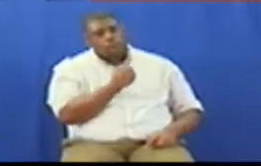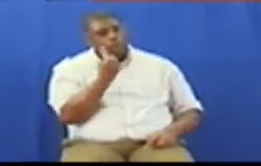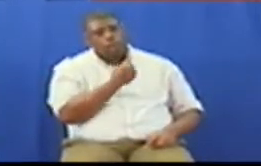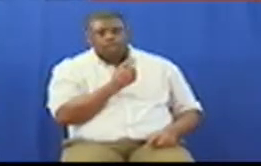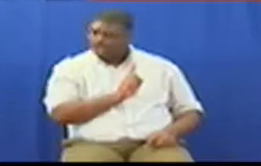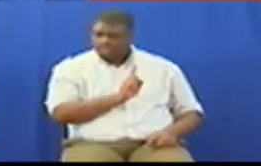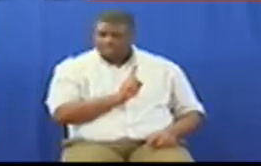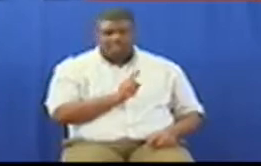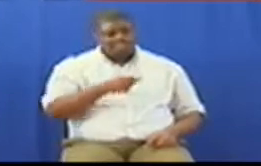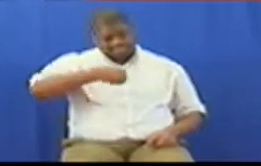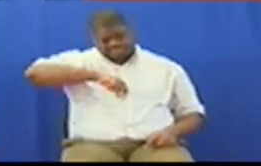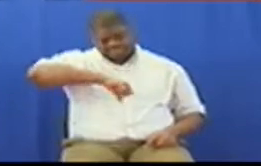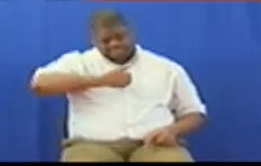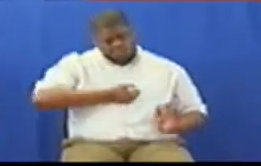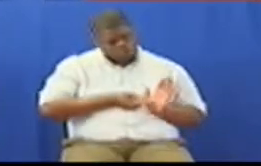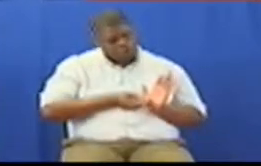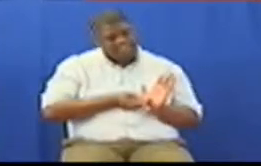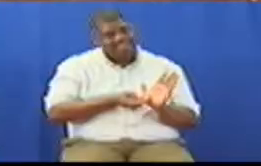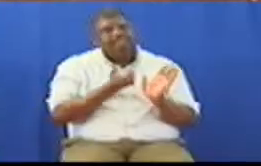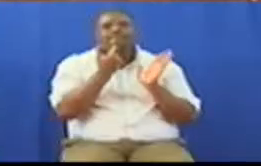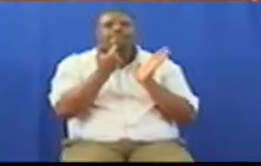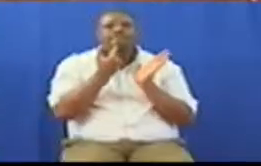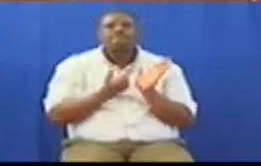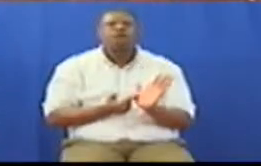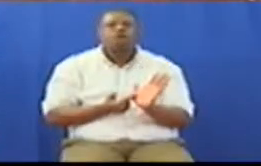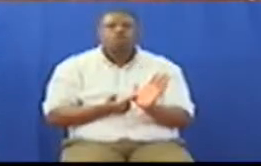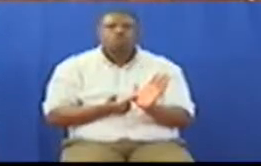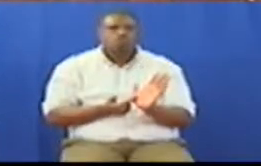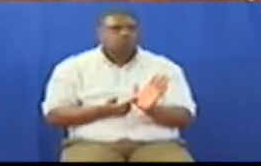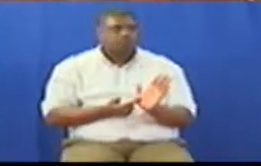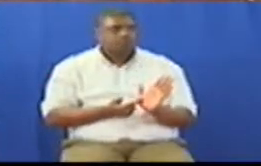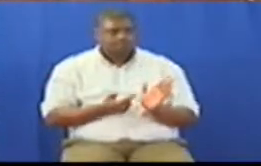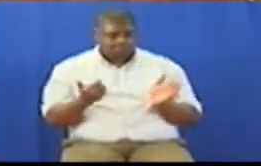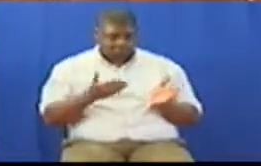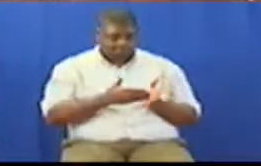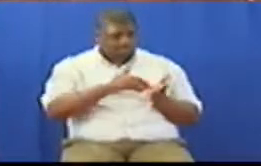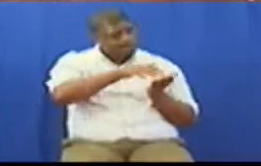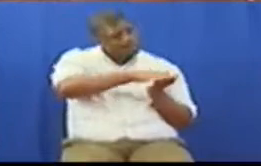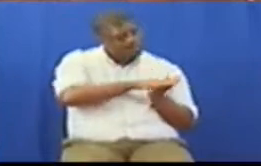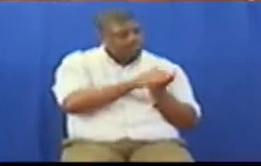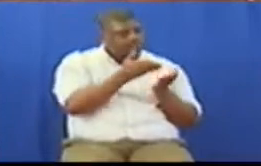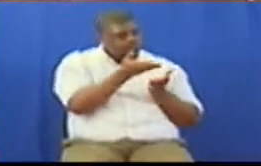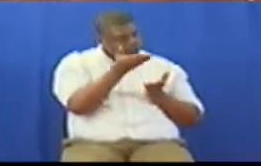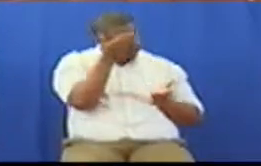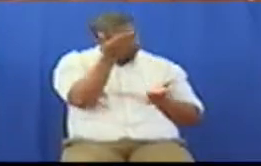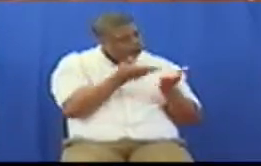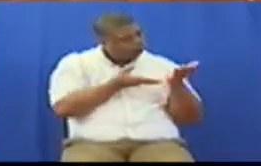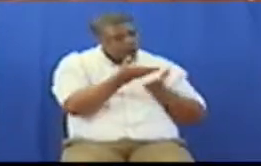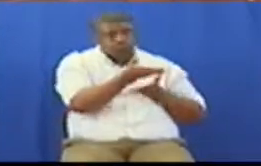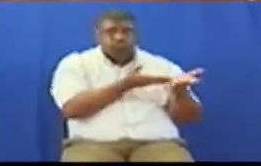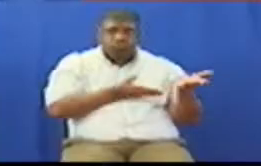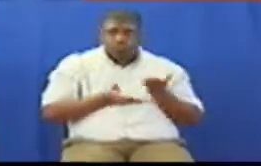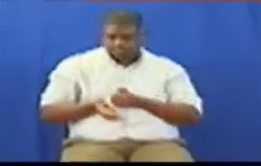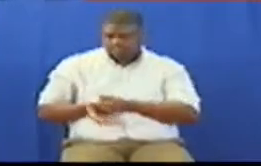mfano. Kwa hiyo nadhani tukifika mahali tukishauriwa itatusaidia. Mheshimiwa Ana